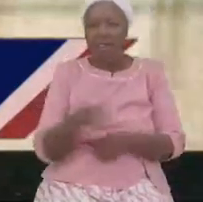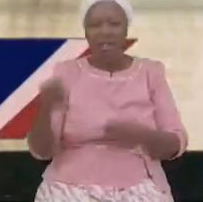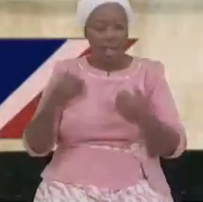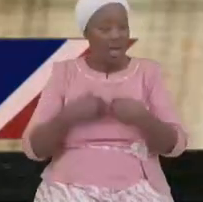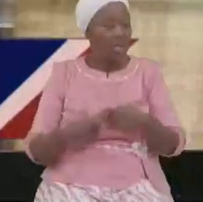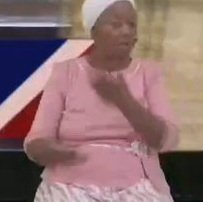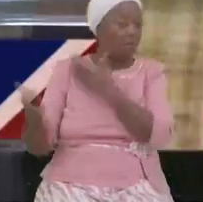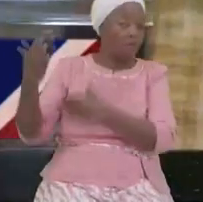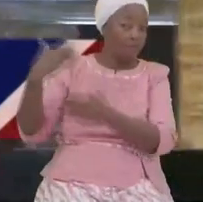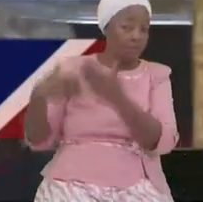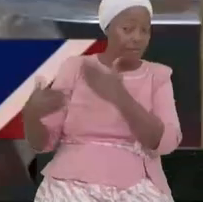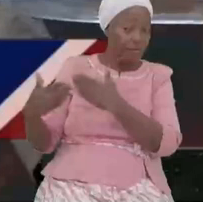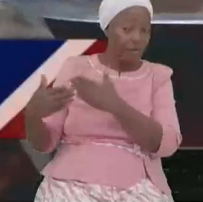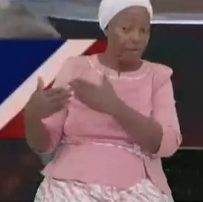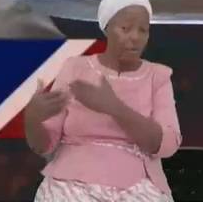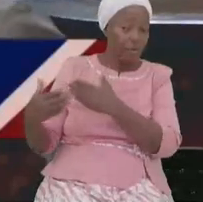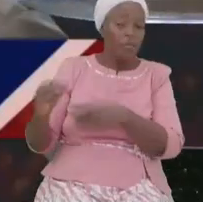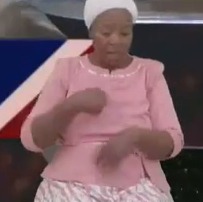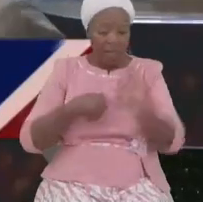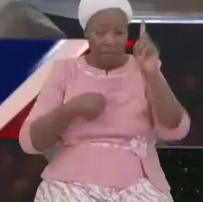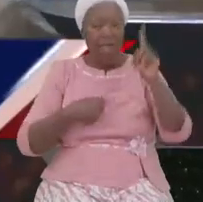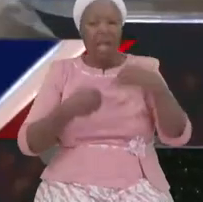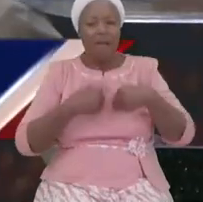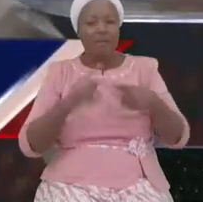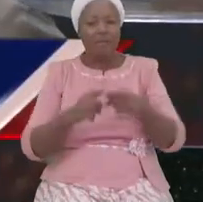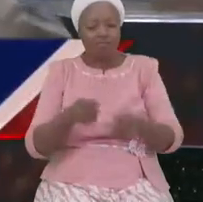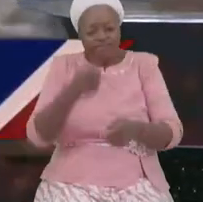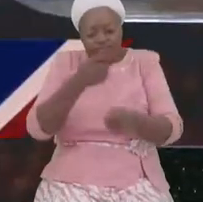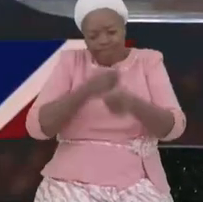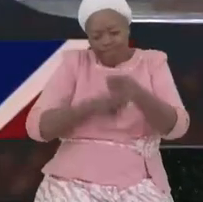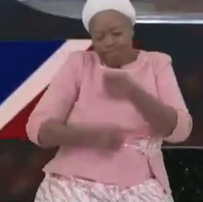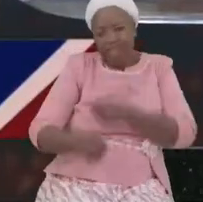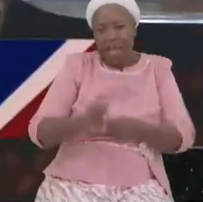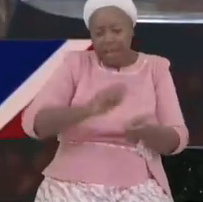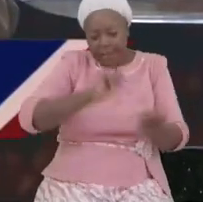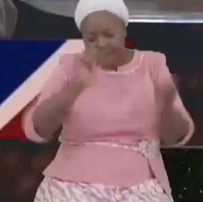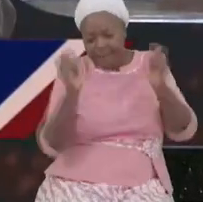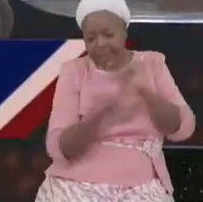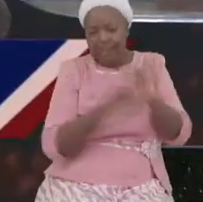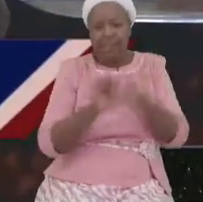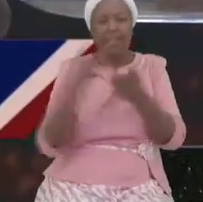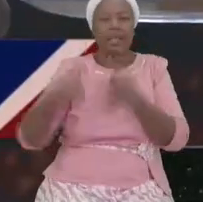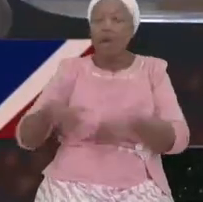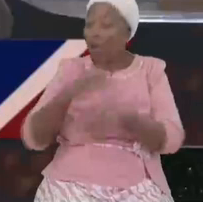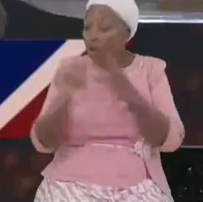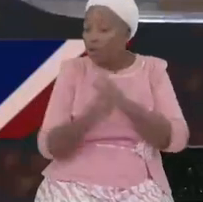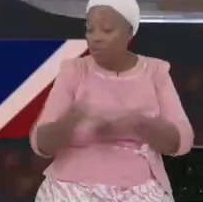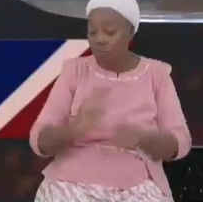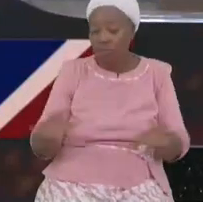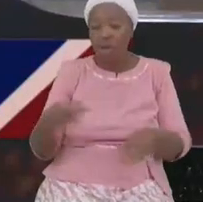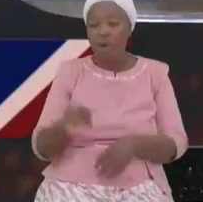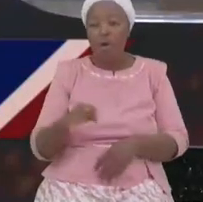avant. Je dois remplacer le cœur qu'ils avaient, tous ces enfants d'Israël, comme ils étaient